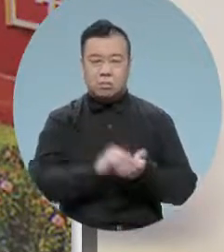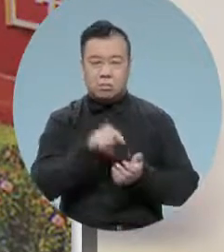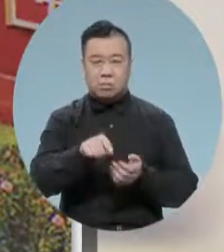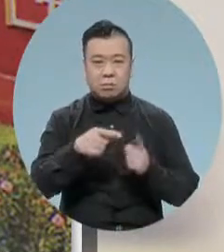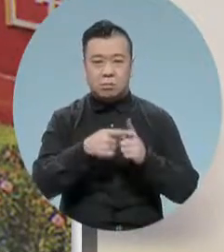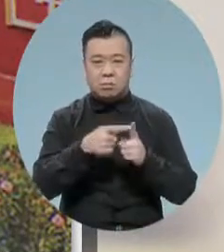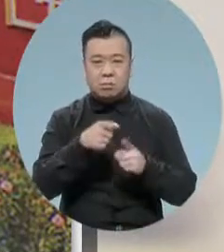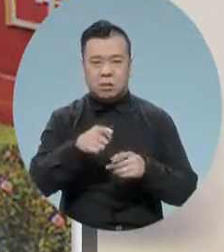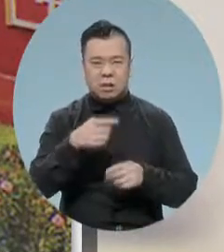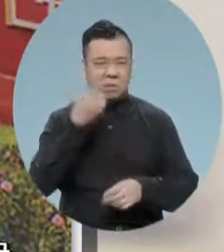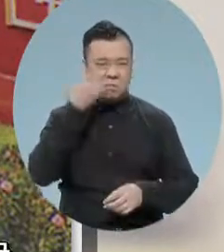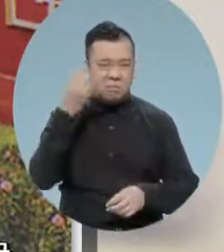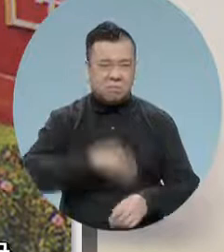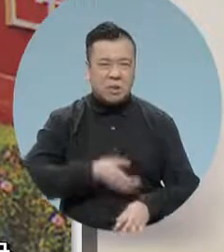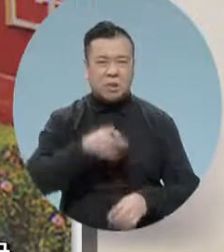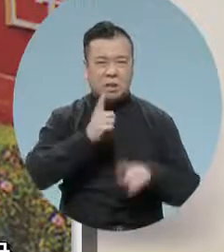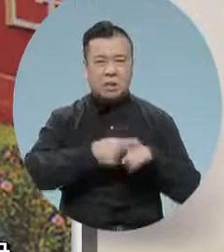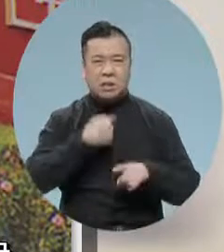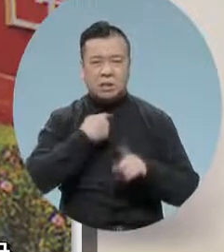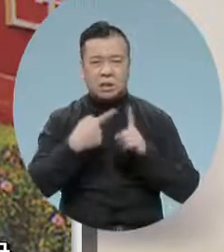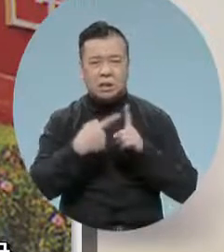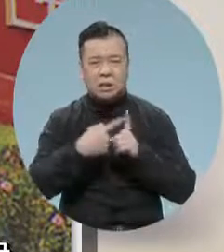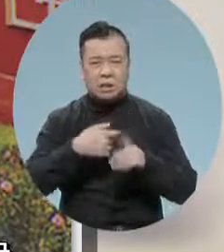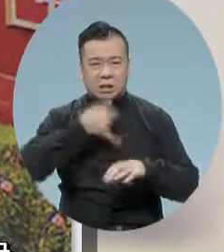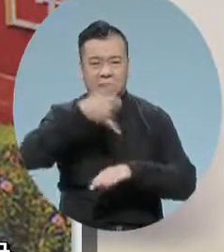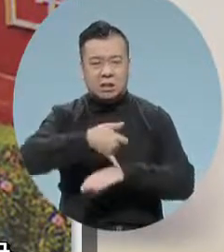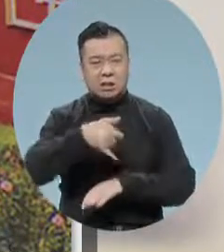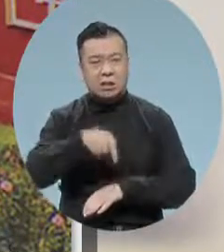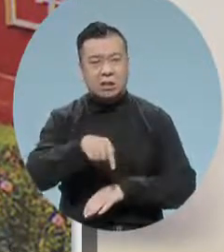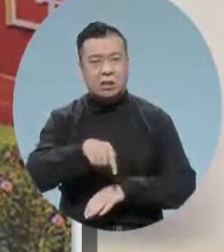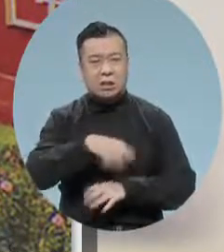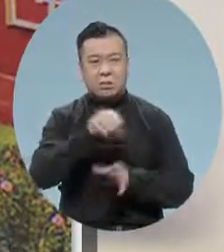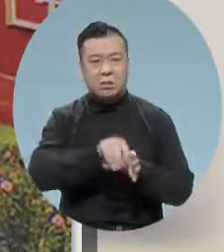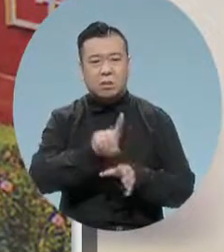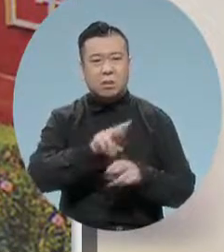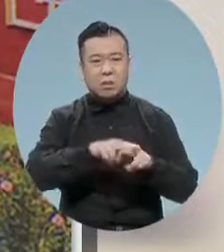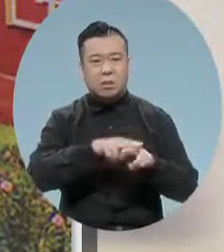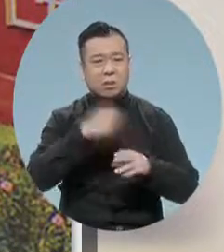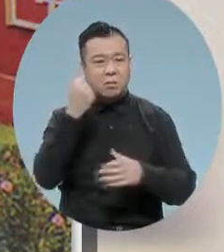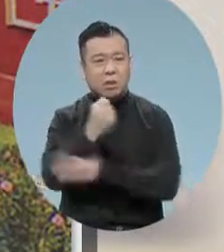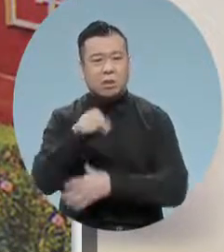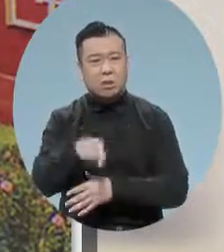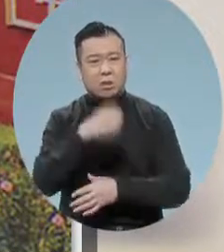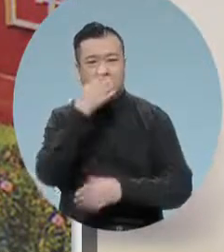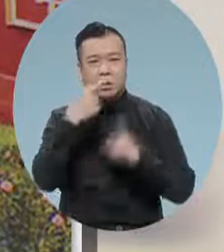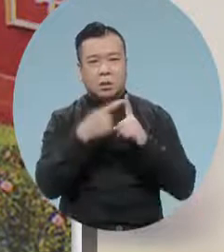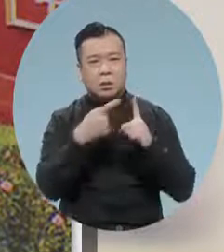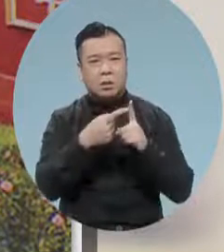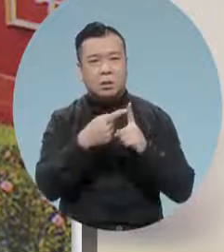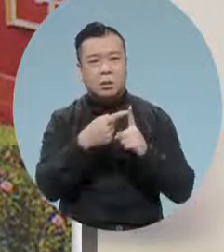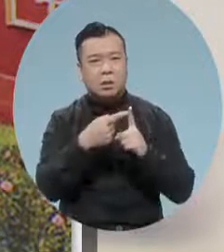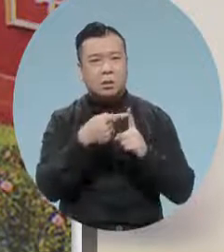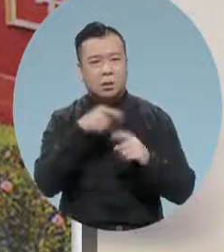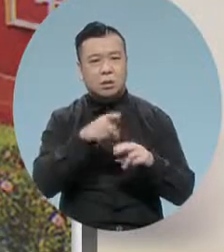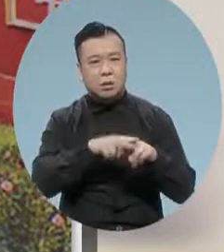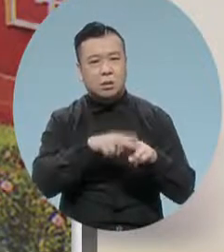民族最屈辱、最需要人拋頭顱灑熱血的時候，包括中共革命的時候，香港人在